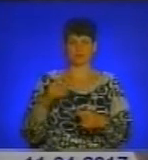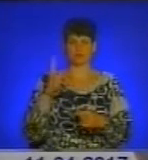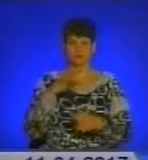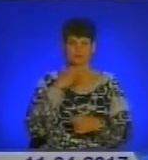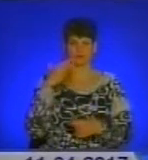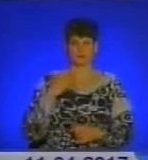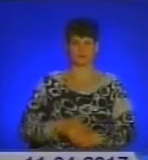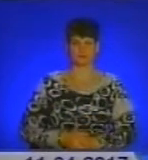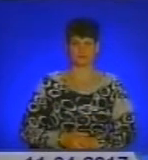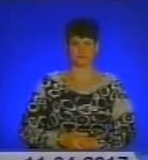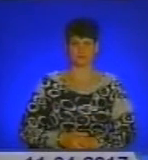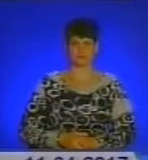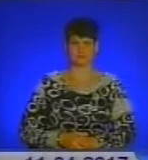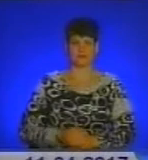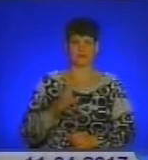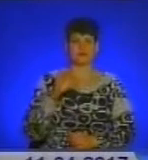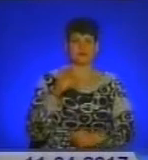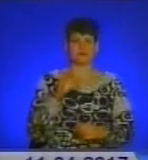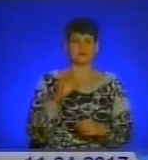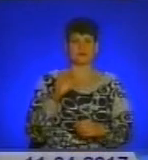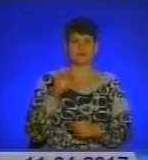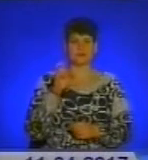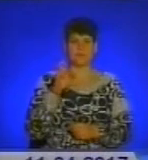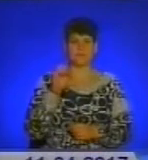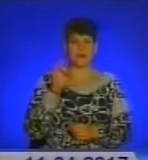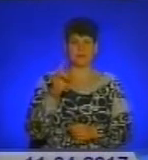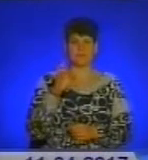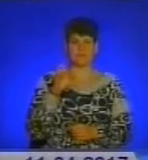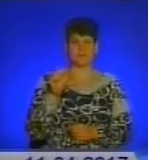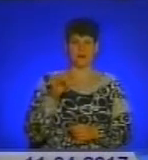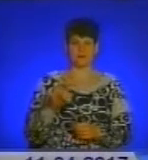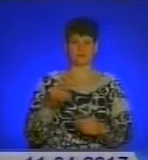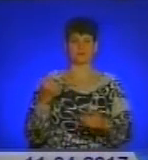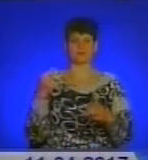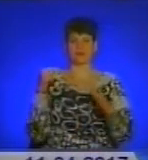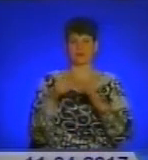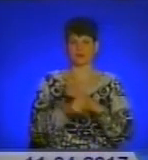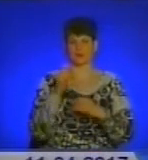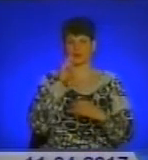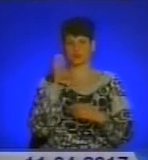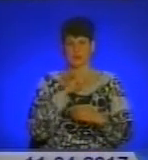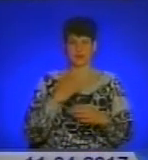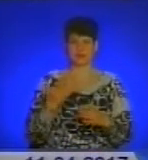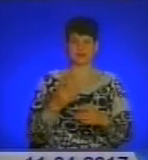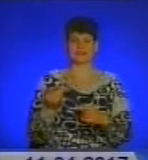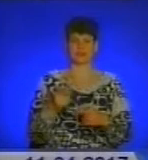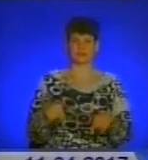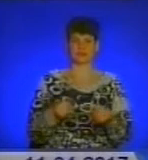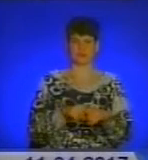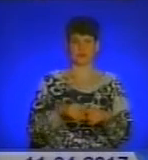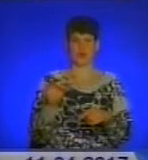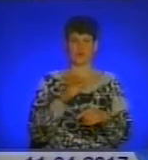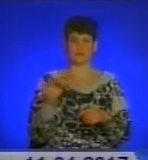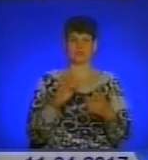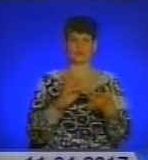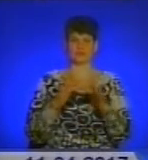вдосталь. Сбербанк покидає Україну, зокрема Тернопіль. Така інформація шириться просторами інтернету. На офіційному сайті оприлюднили